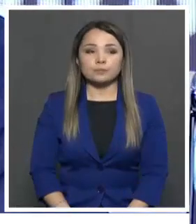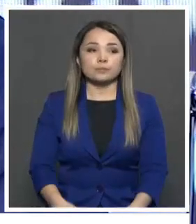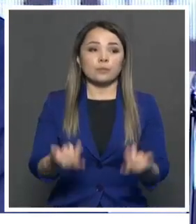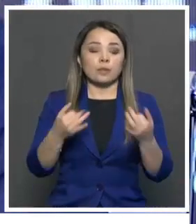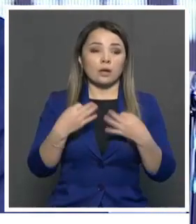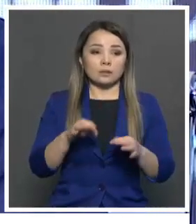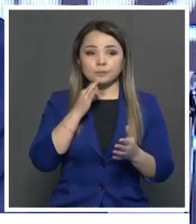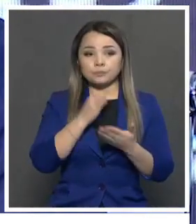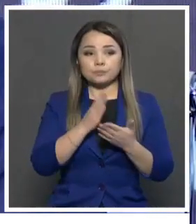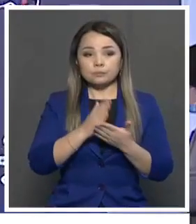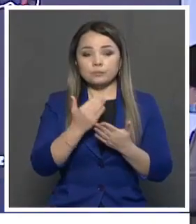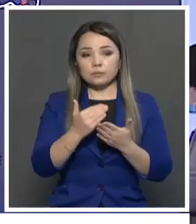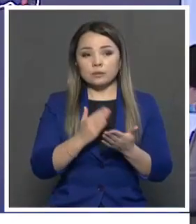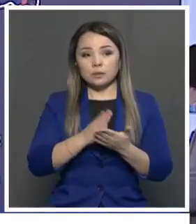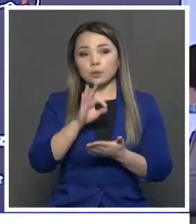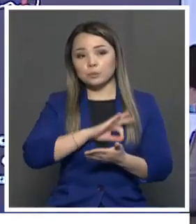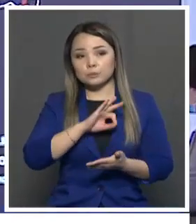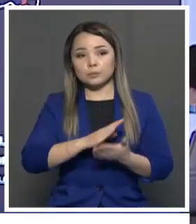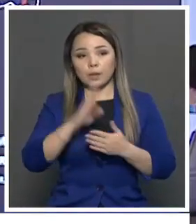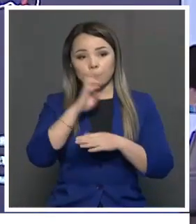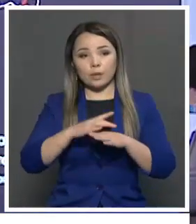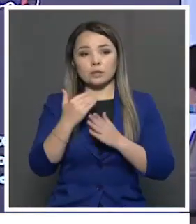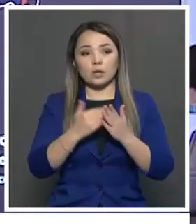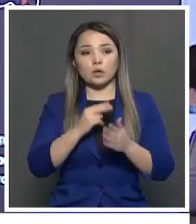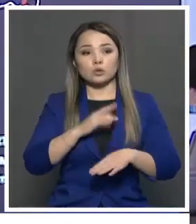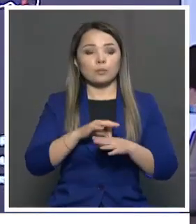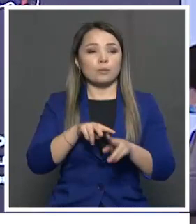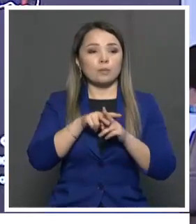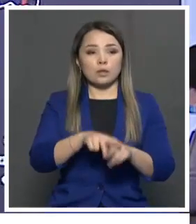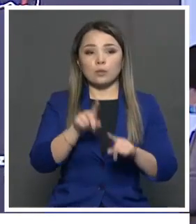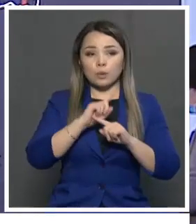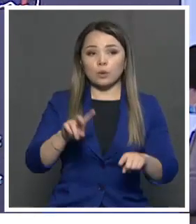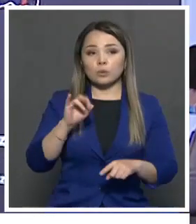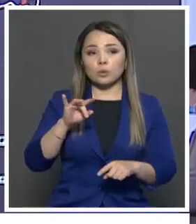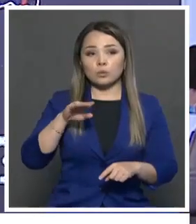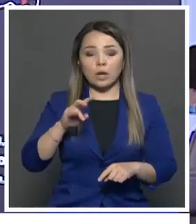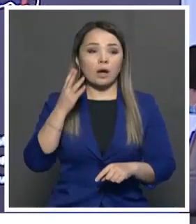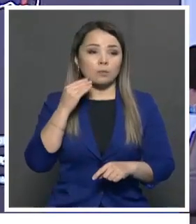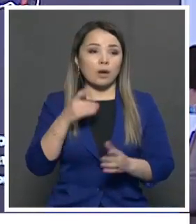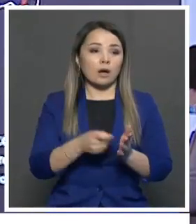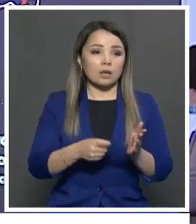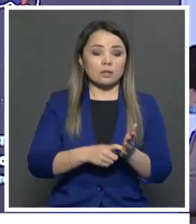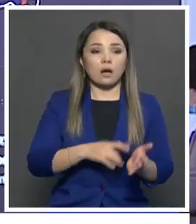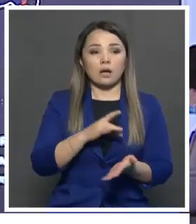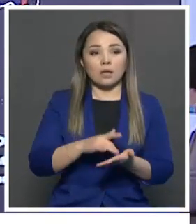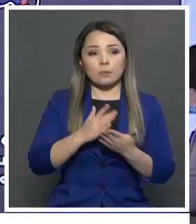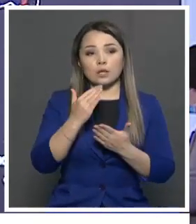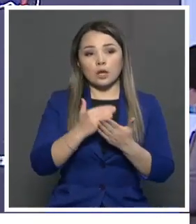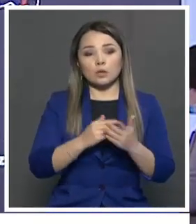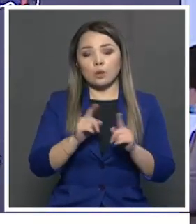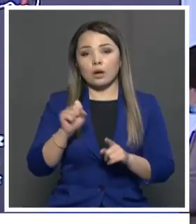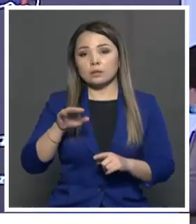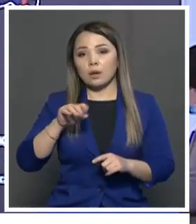Аталған жүйе ерікті түрде пайдаланылады. Мемлекет жобаға қатысу үшін ешкімді мәжбүрлемейді. Нұрсұлтан, Алматы, Қарағанды қалалары бойынша тізімді